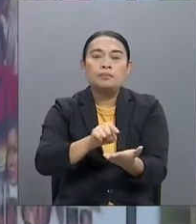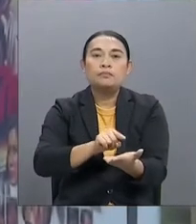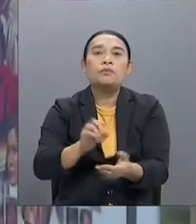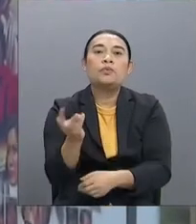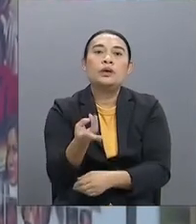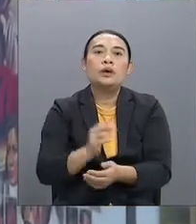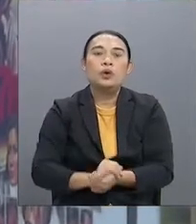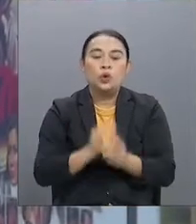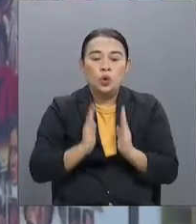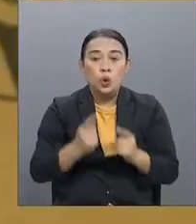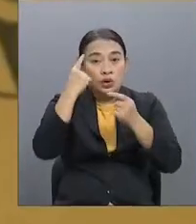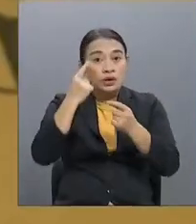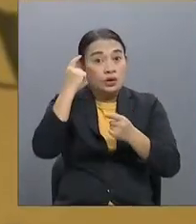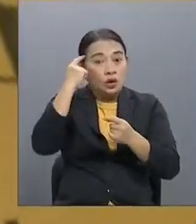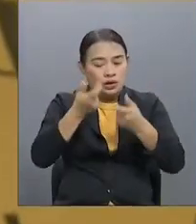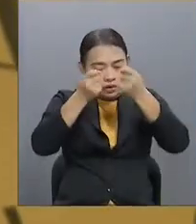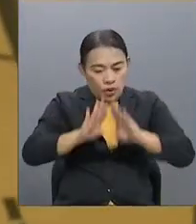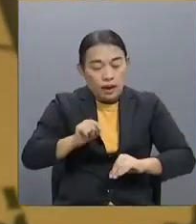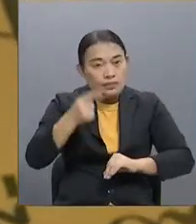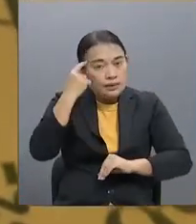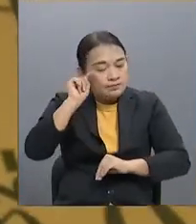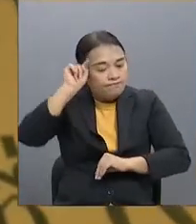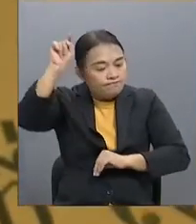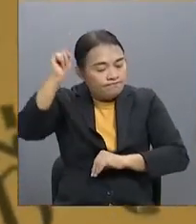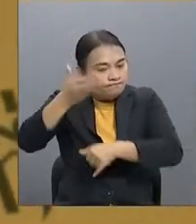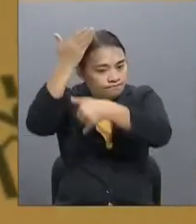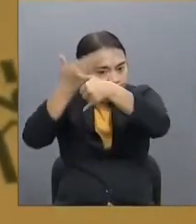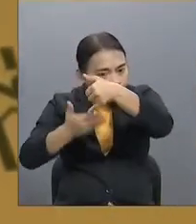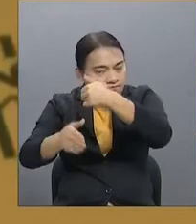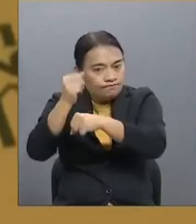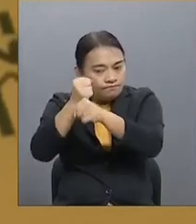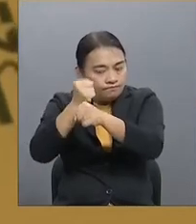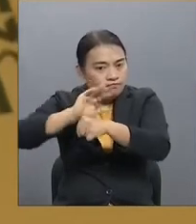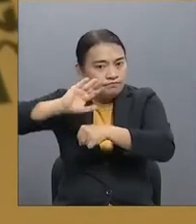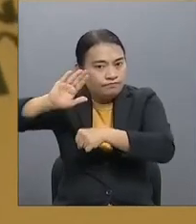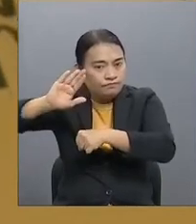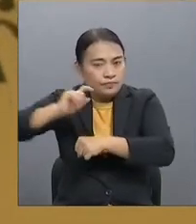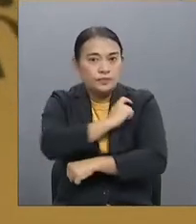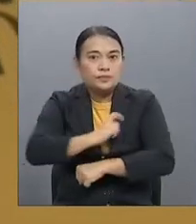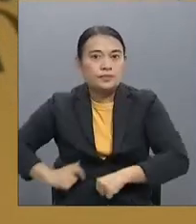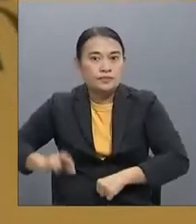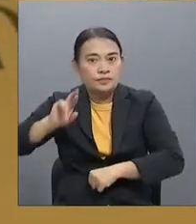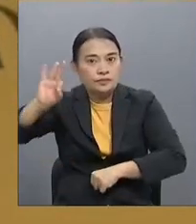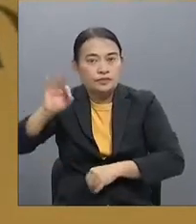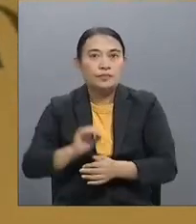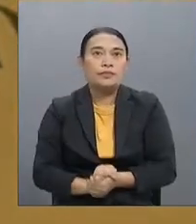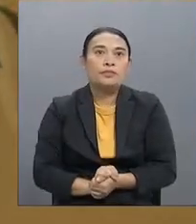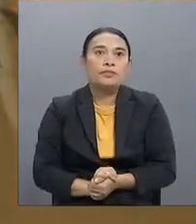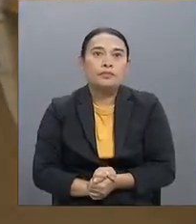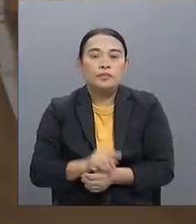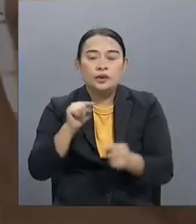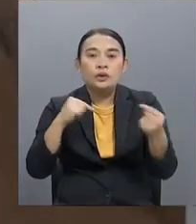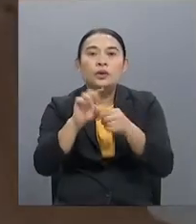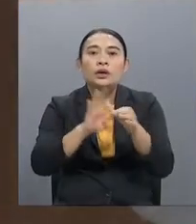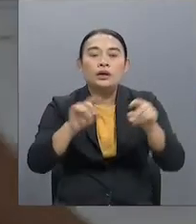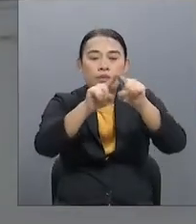ต่างหวนรำลึกถึงพระอัจฉริยภาพด้านการออกแบบผลงานเรขาศิลป์ด้วยพระองค์เองทั้งสคสพระราชทานตัวอักษ